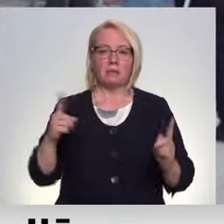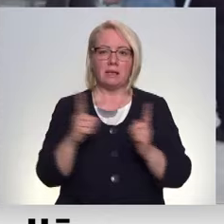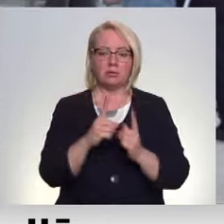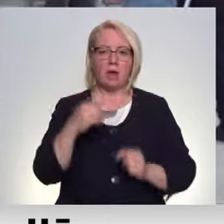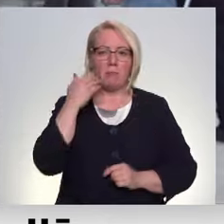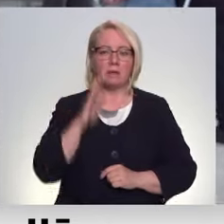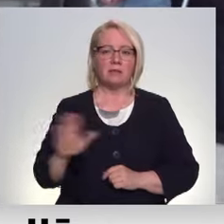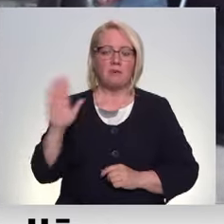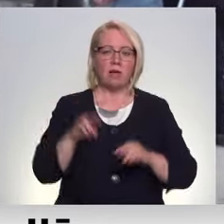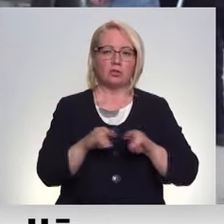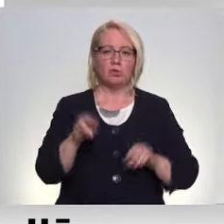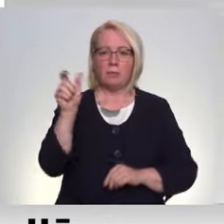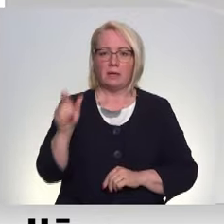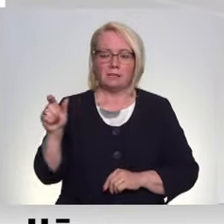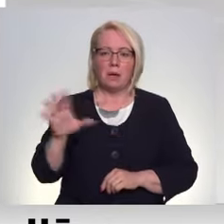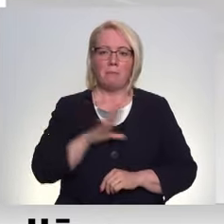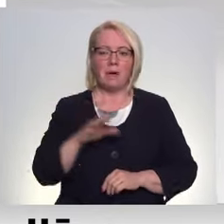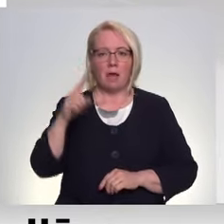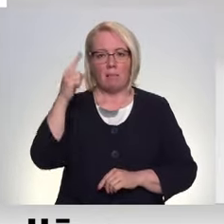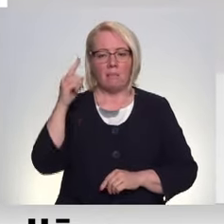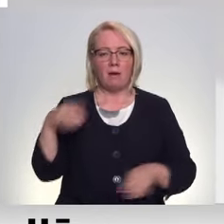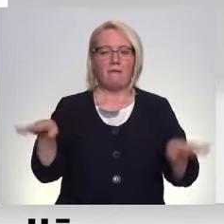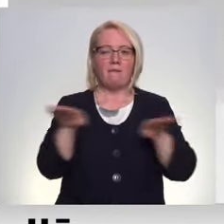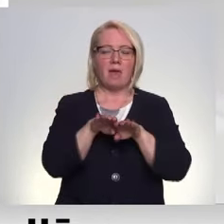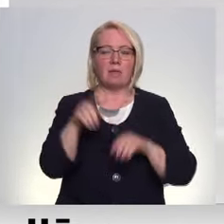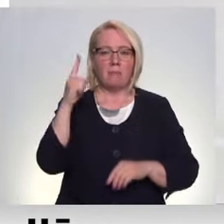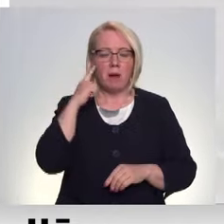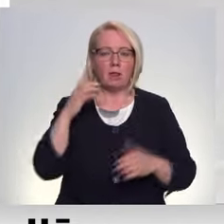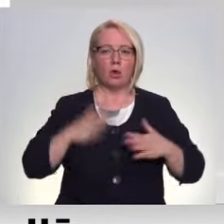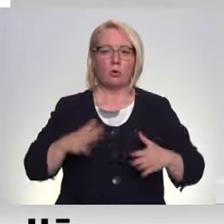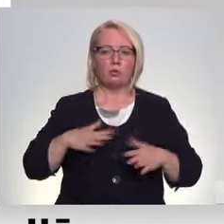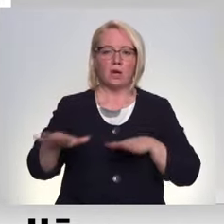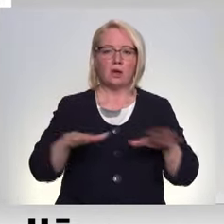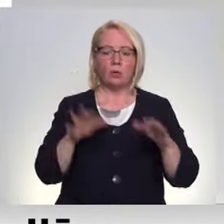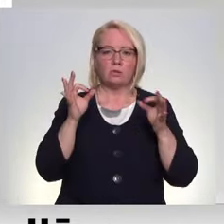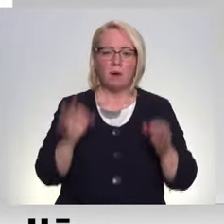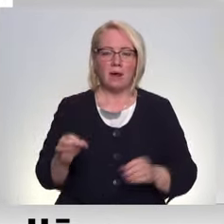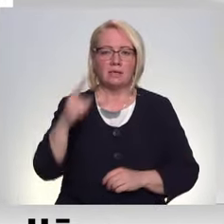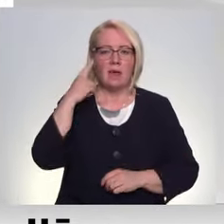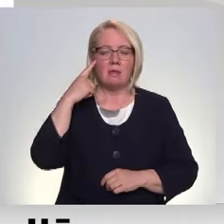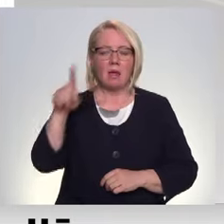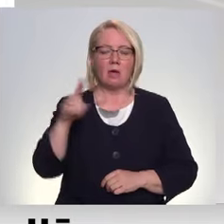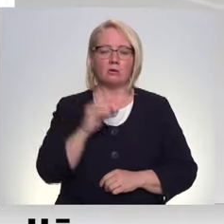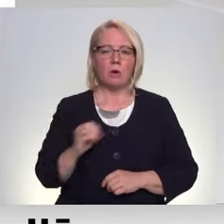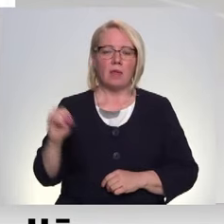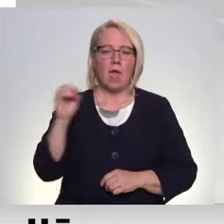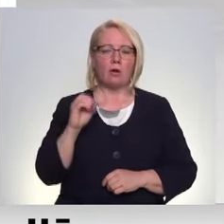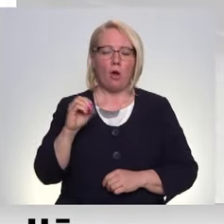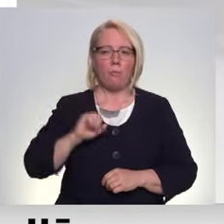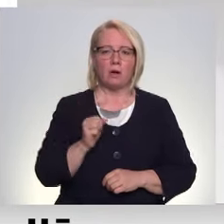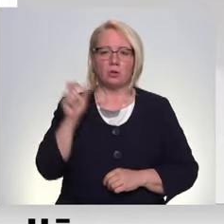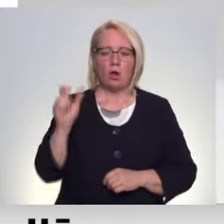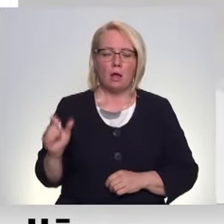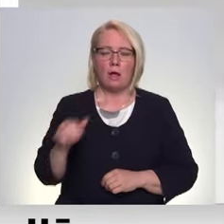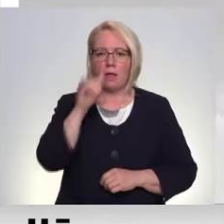Baltijas valstu ministriem, ka mēs visi bijām vienisprātis, ka Gruzija rīkojusies pareizi, neklausot Eiropas kolēģiem, neuzliekot